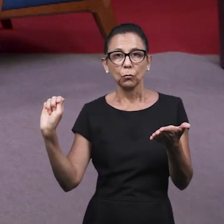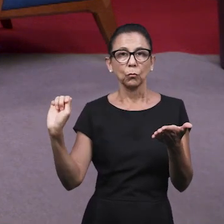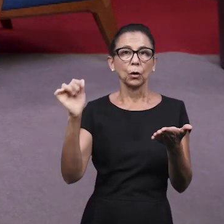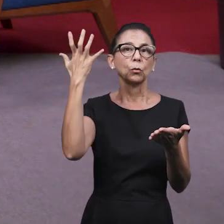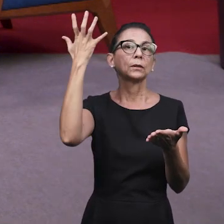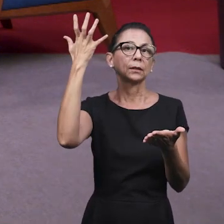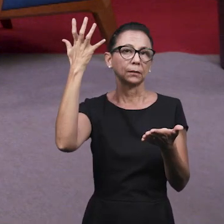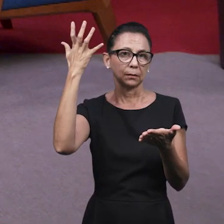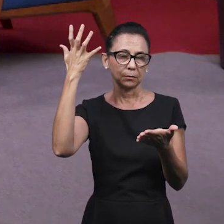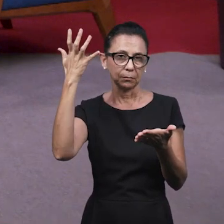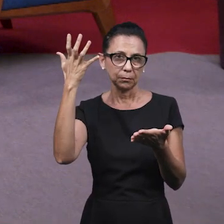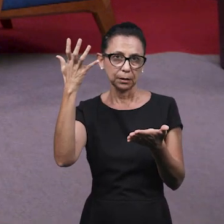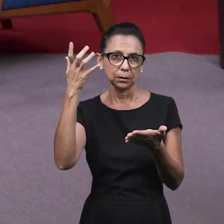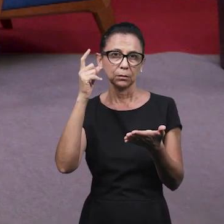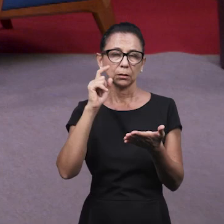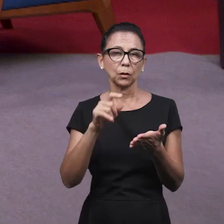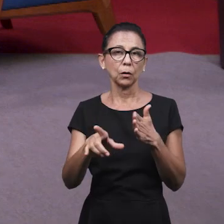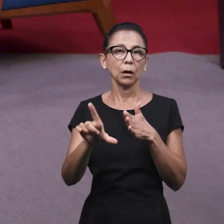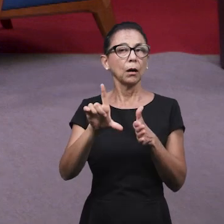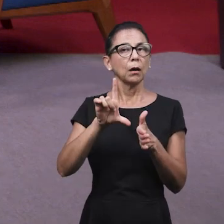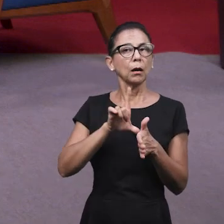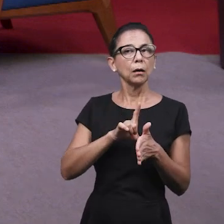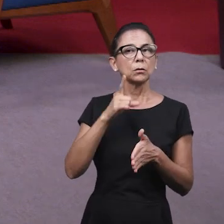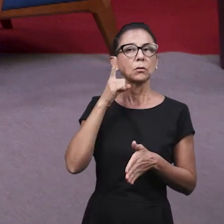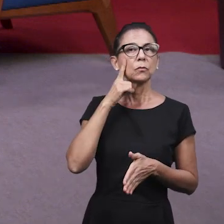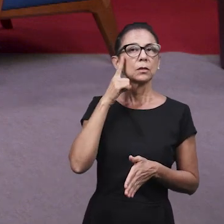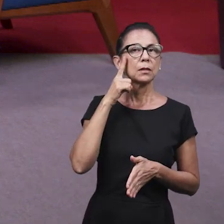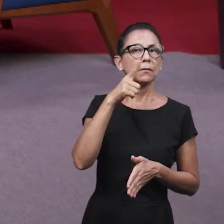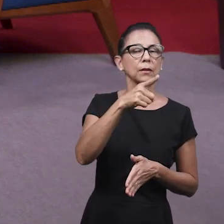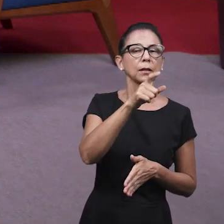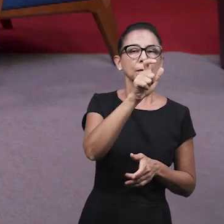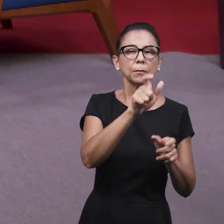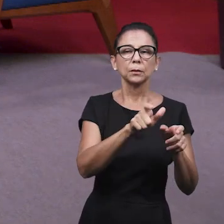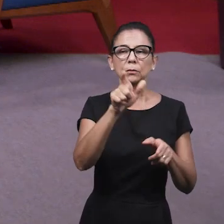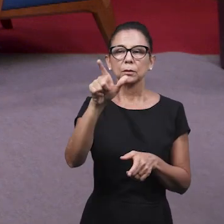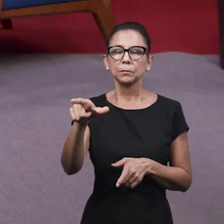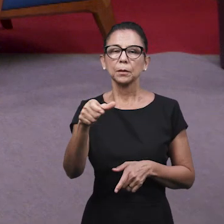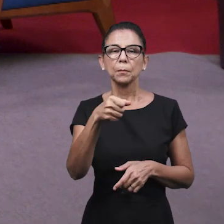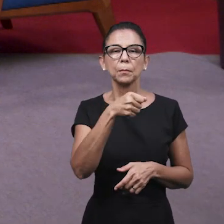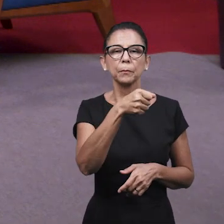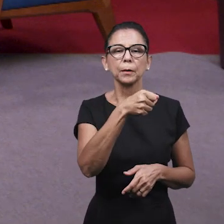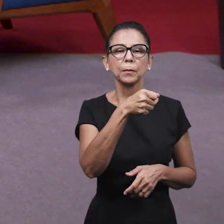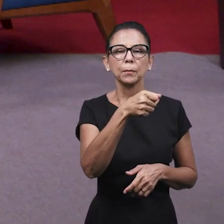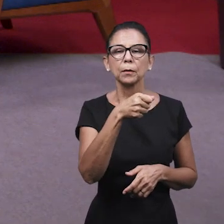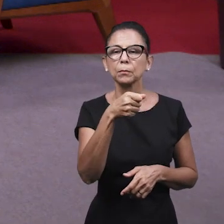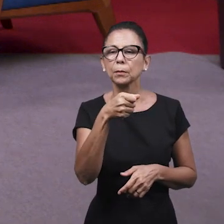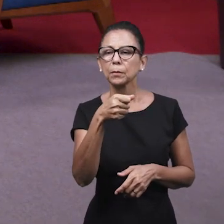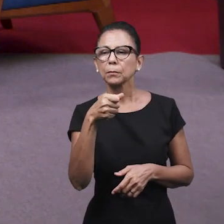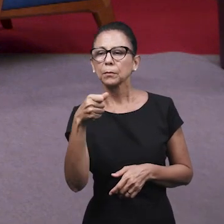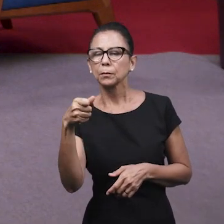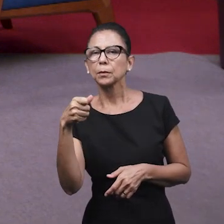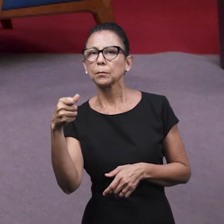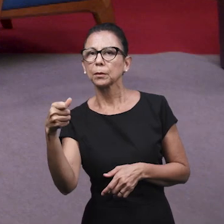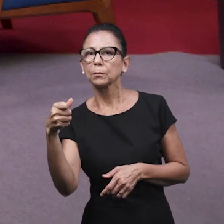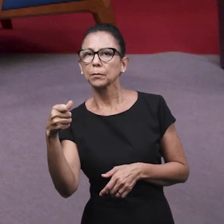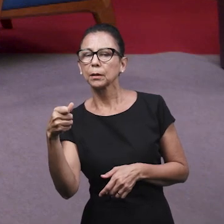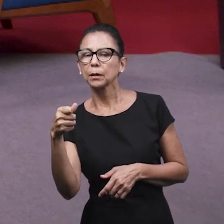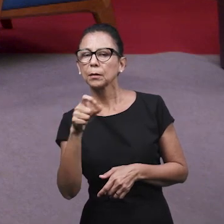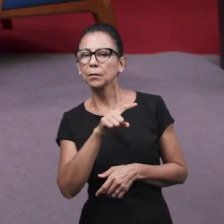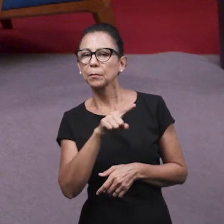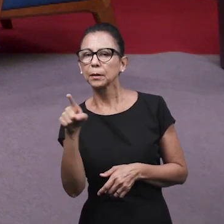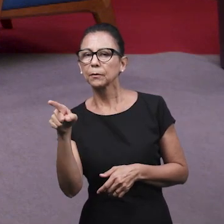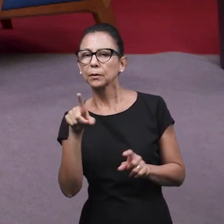été témoins de ce fait, afin que vous puissiez avoir une perception